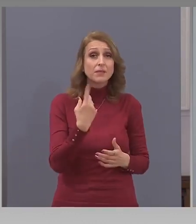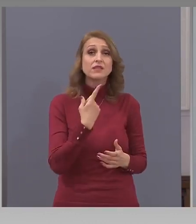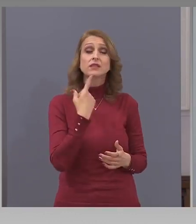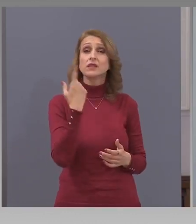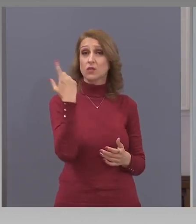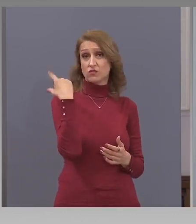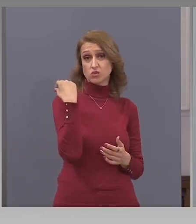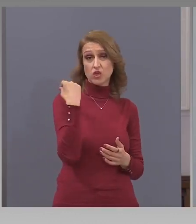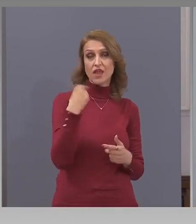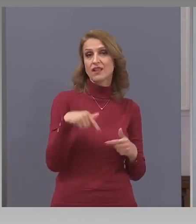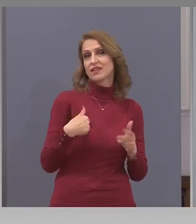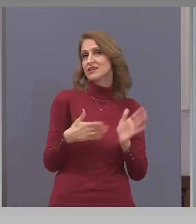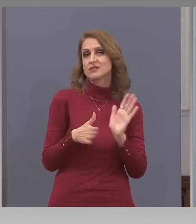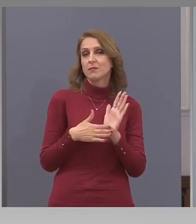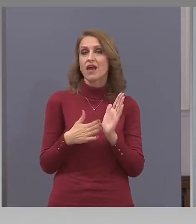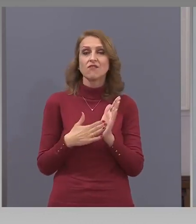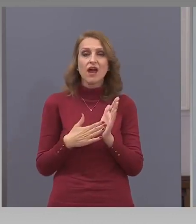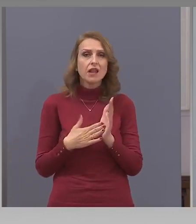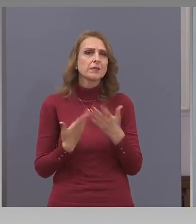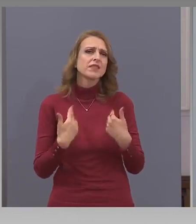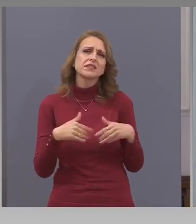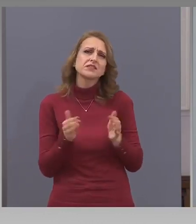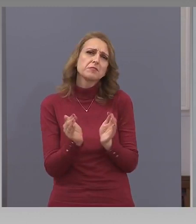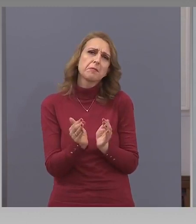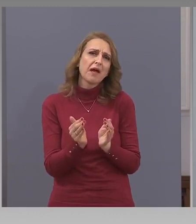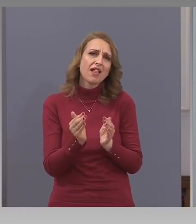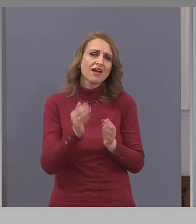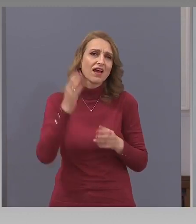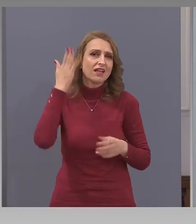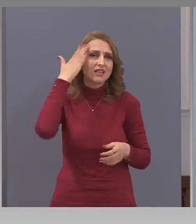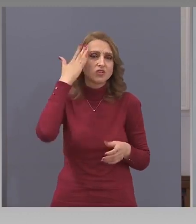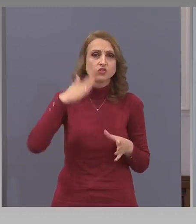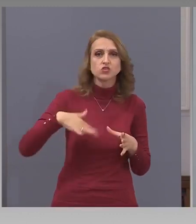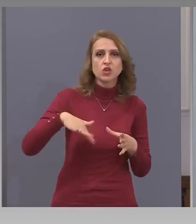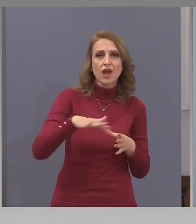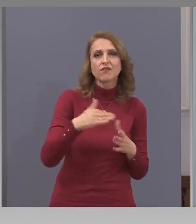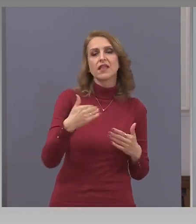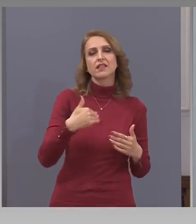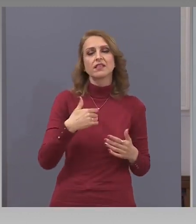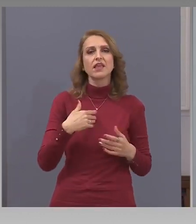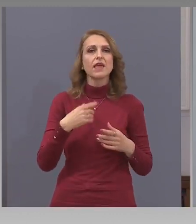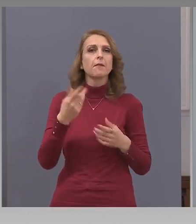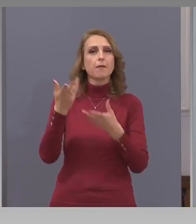хвалба. Тъй като ние сме малки, нашето потребление е малко.